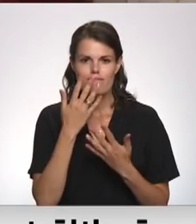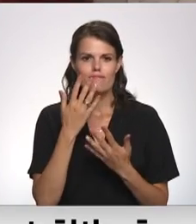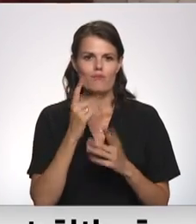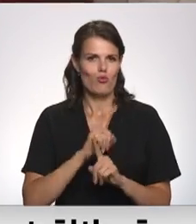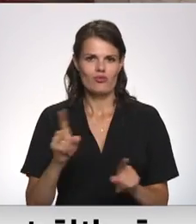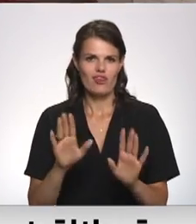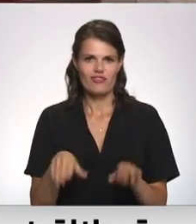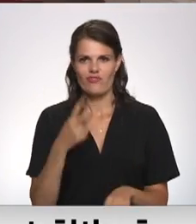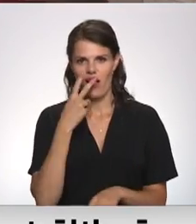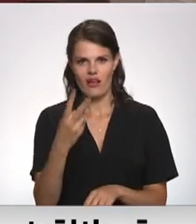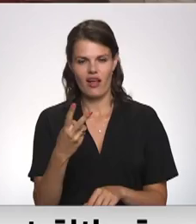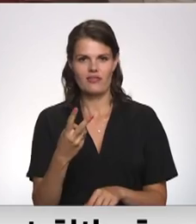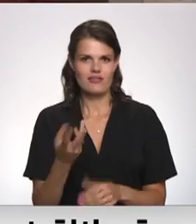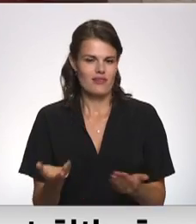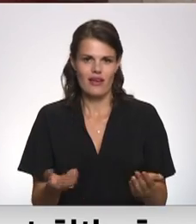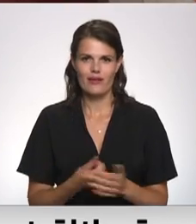pēc smaržas, tāpat tās